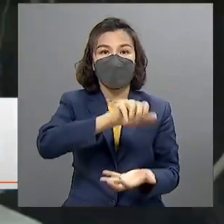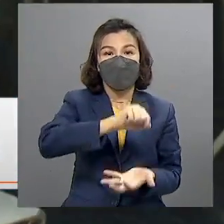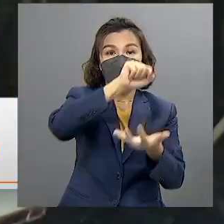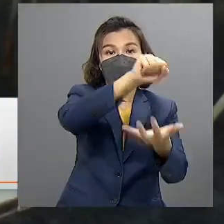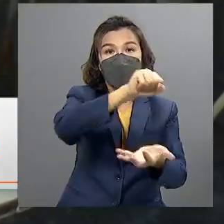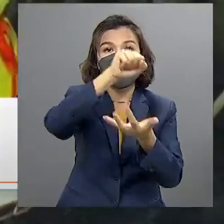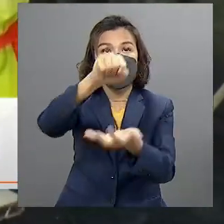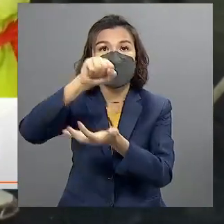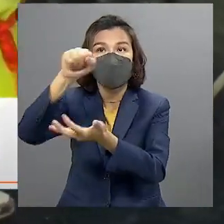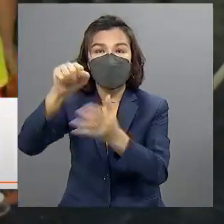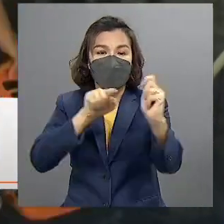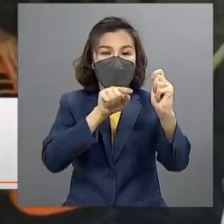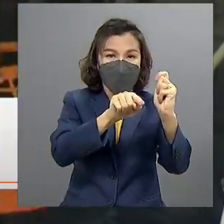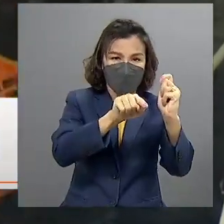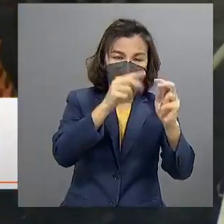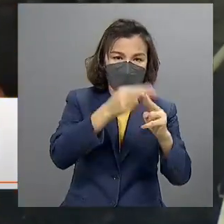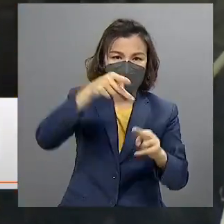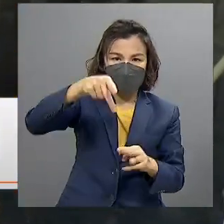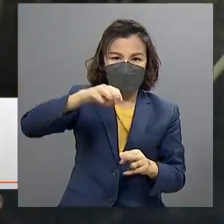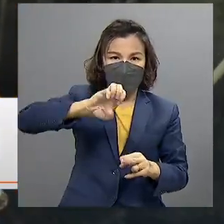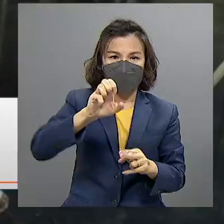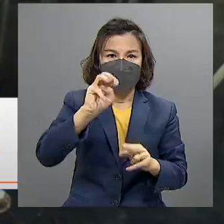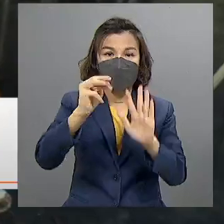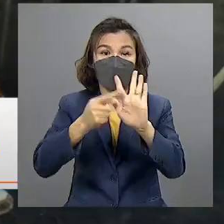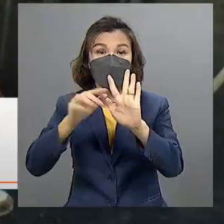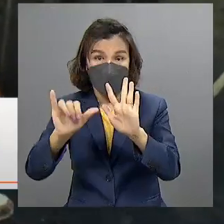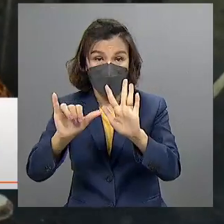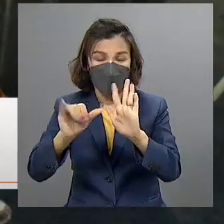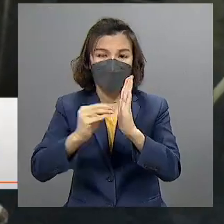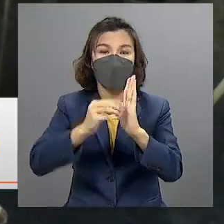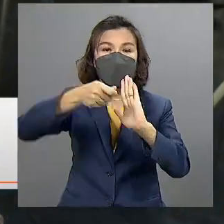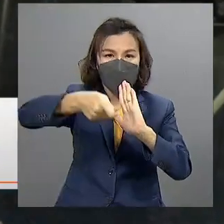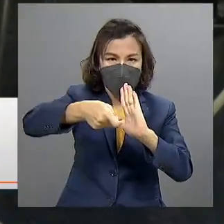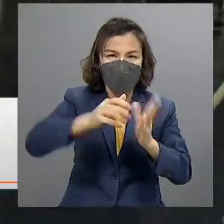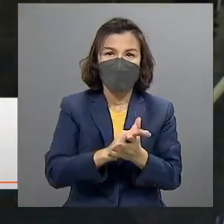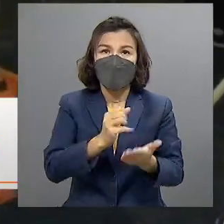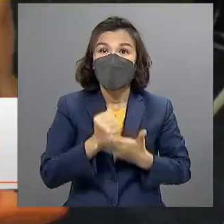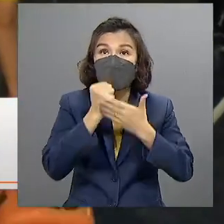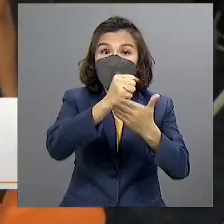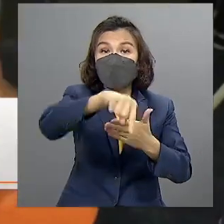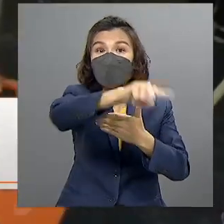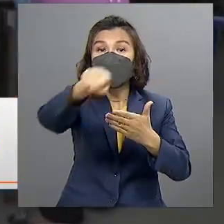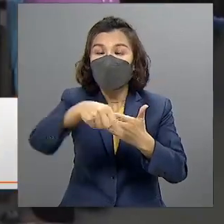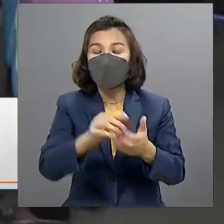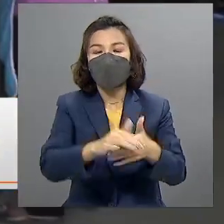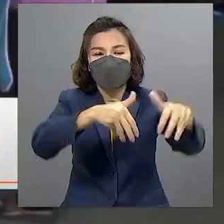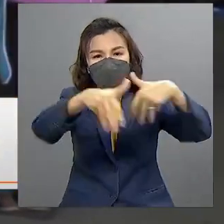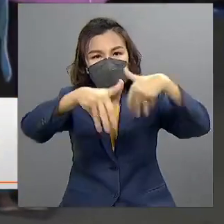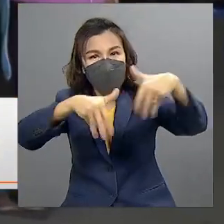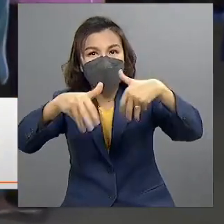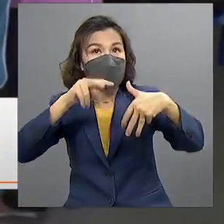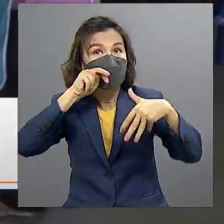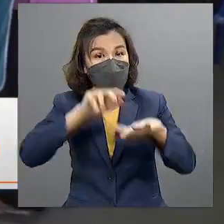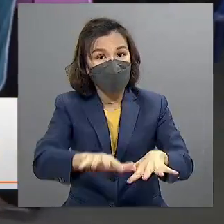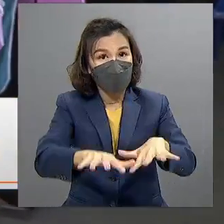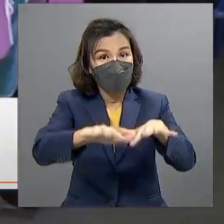พื่อบรรเทาความเดือดร้อนและก็สร้างขวัญกำลังใจหลังสถานการณ์น้ำท่วมในพื้นที่ที่ตำบลชีวานนั้นตอนนี้ปริมาณน้ำก็เ